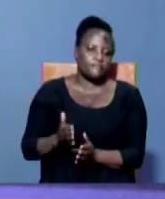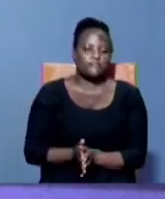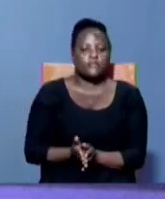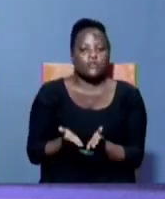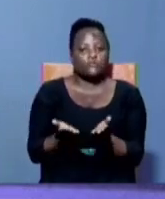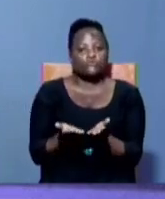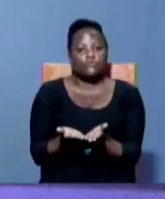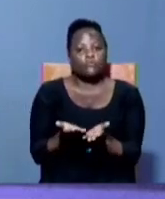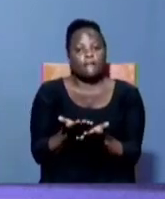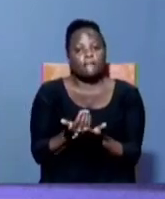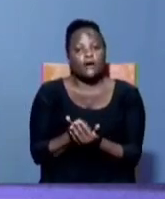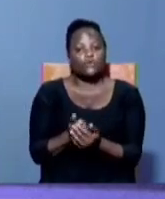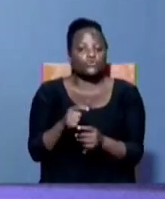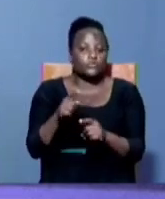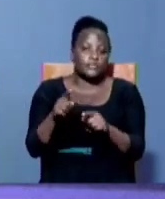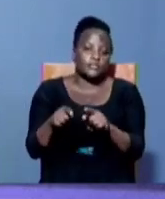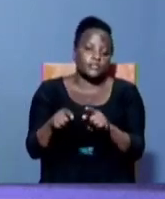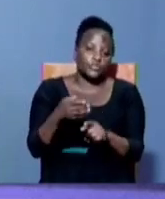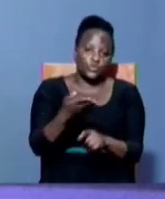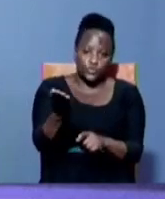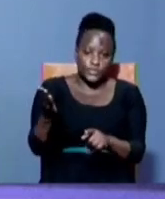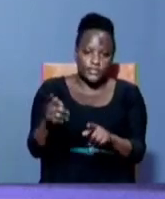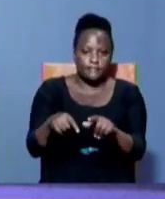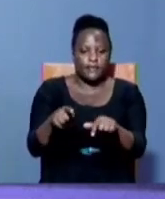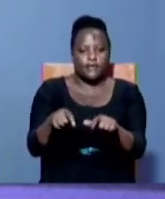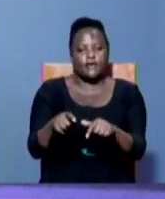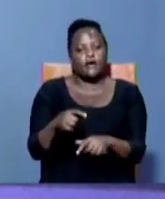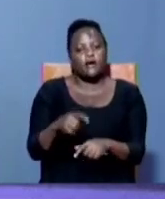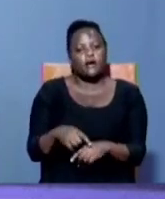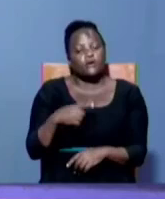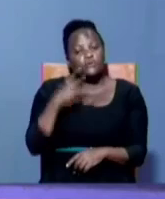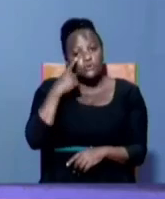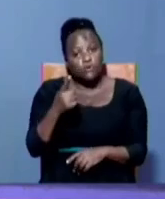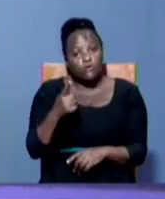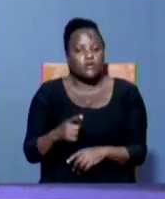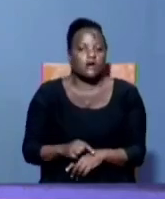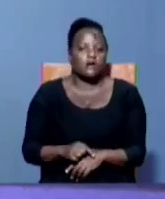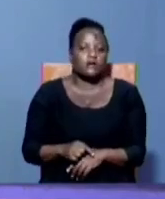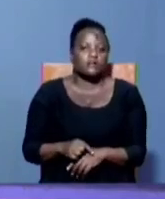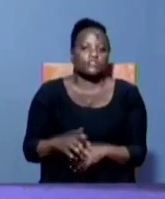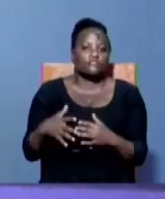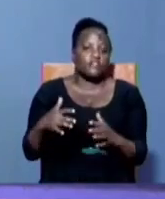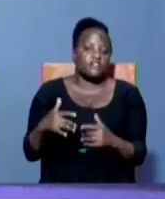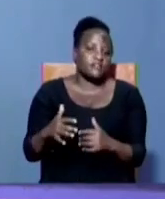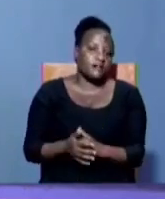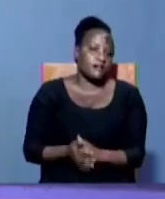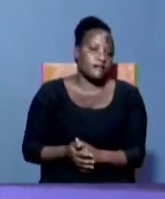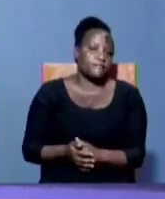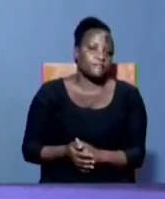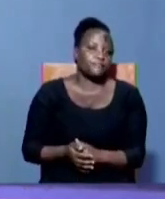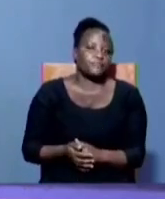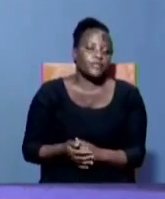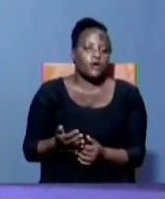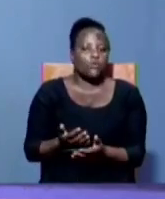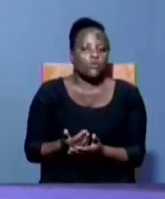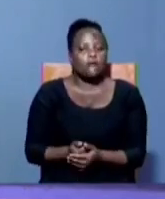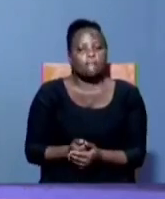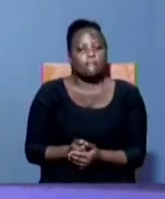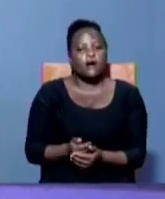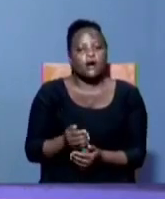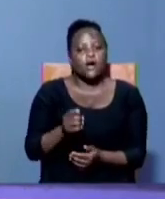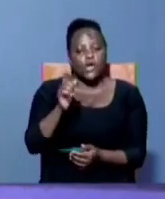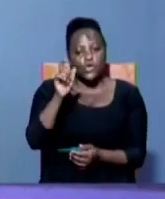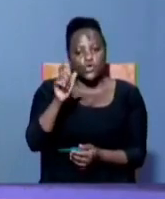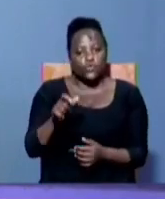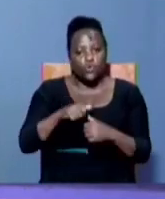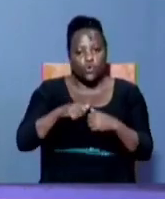Somo ambalo tulitembea tukaona kilichokuwa kinafanyika, ya kwamba tunaye kuhani